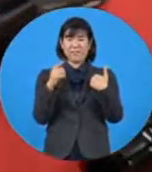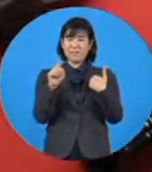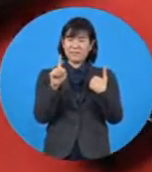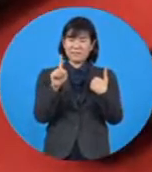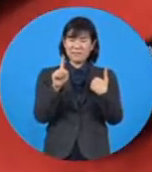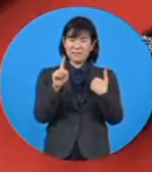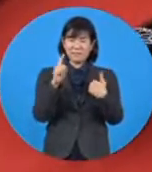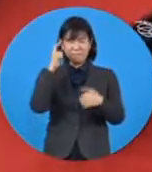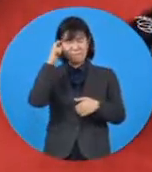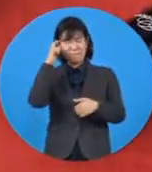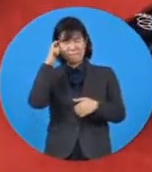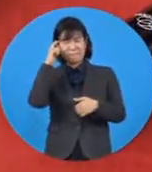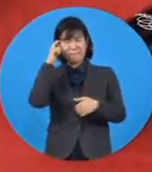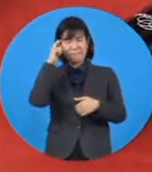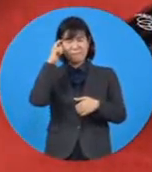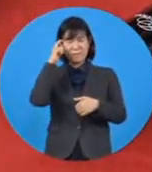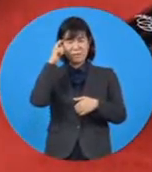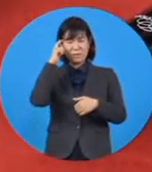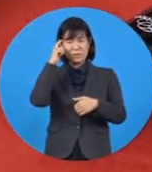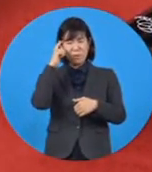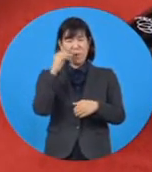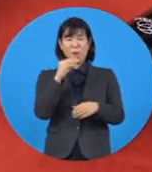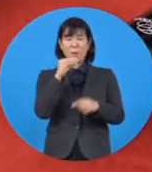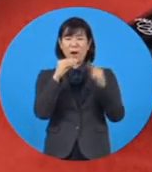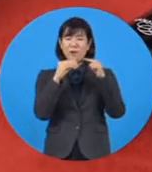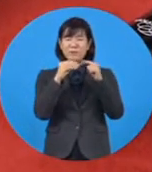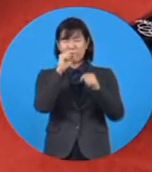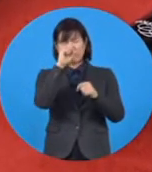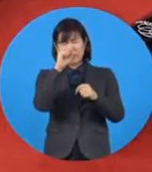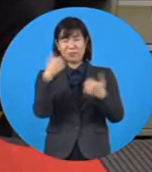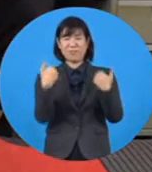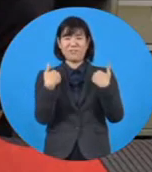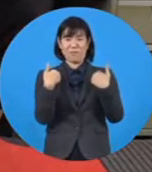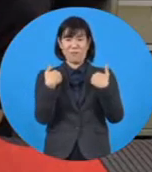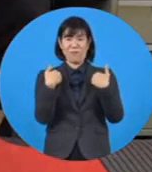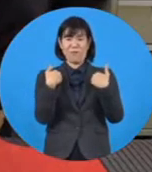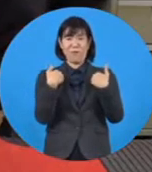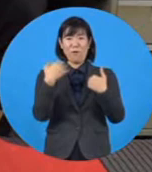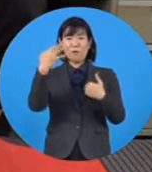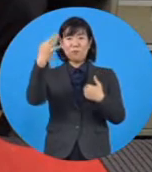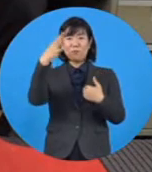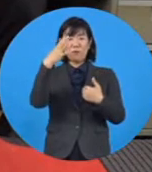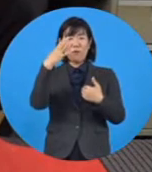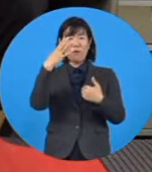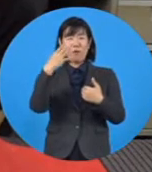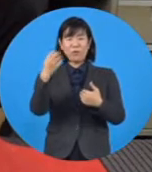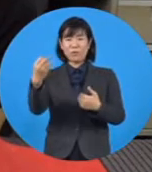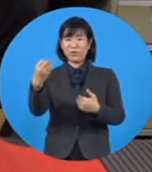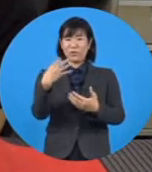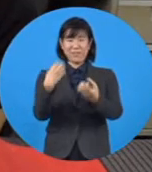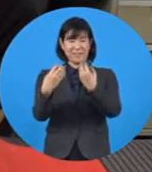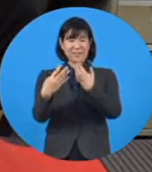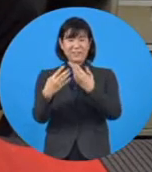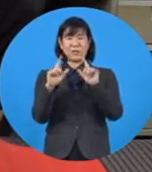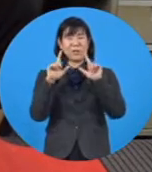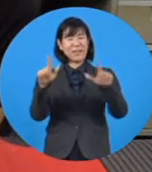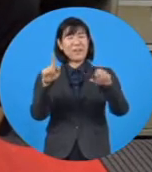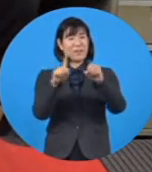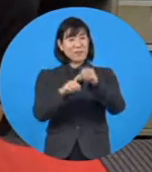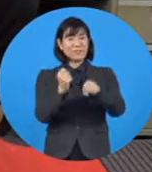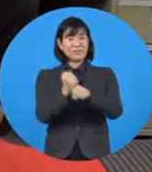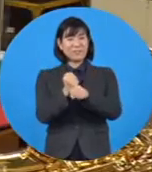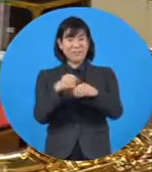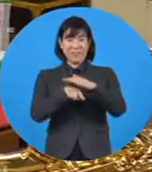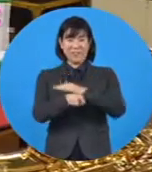やはりそれなりの道具が必要なんです。 本当のプロの奏者の声に応えていくために作られた、はい、ということなんですね。 そう